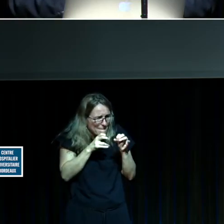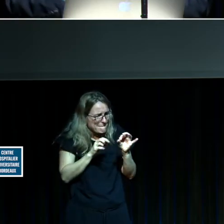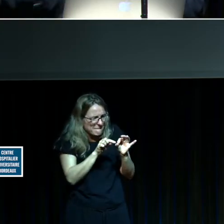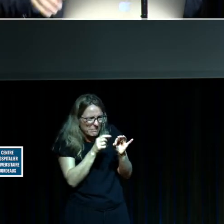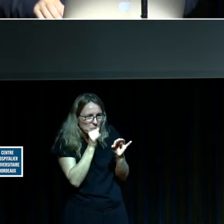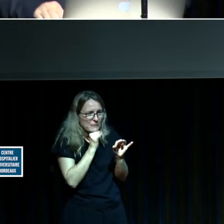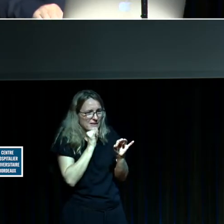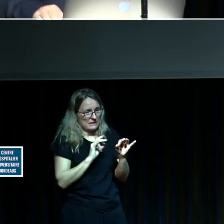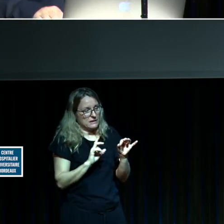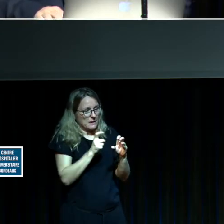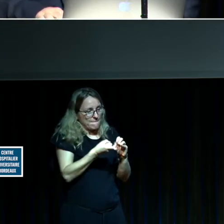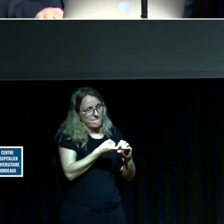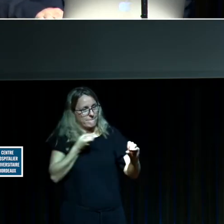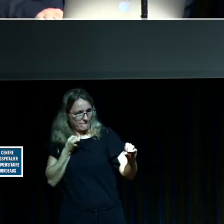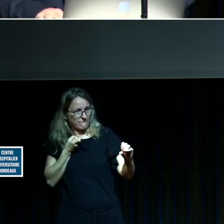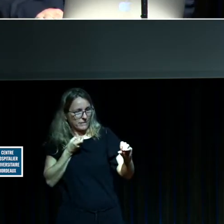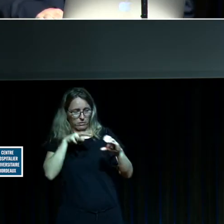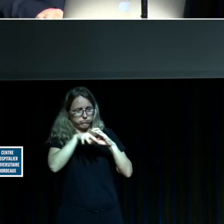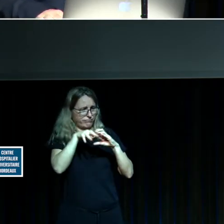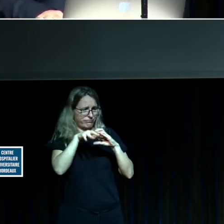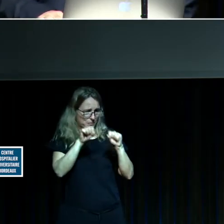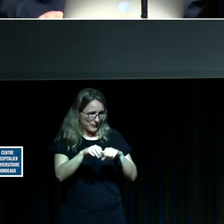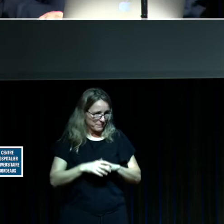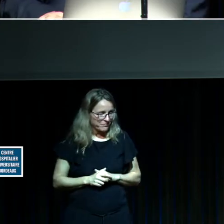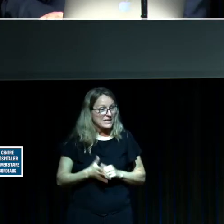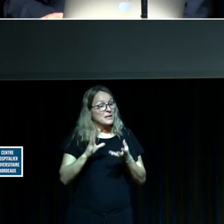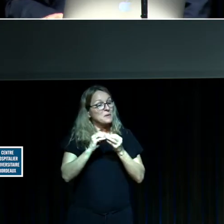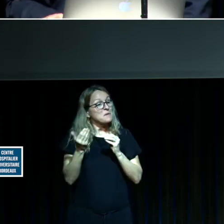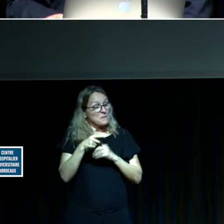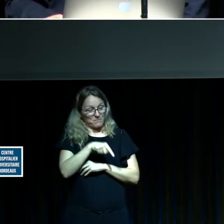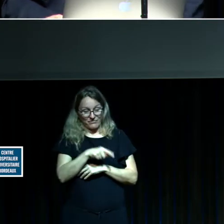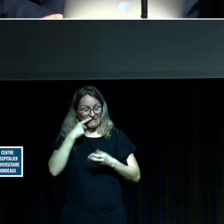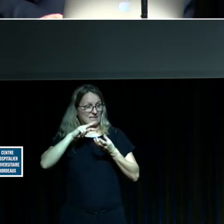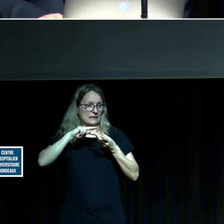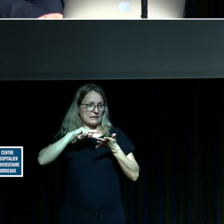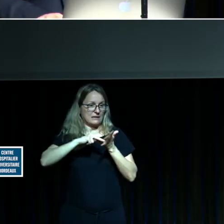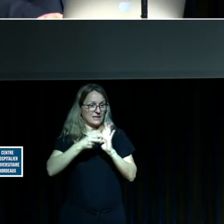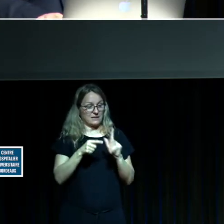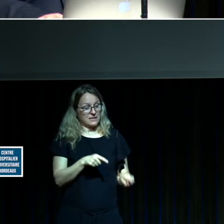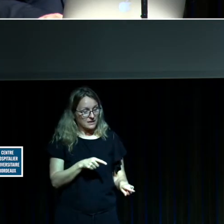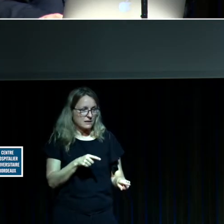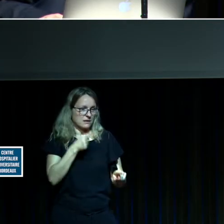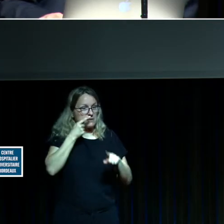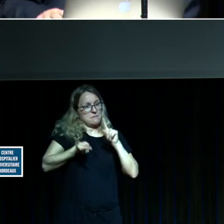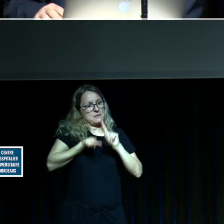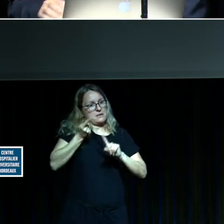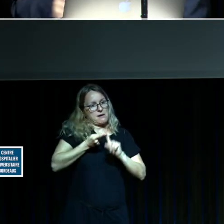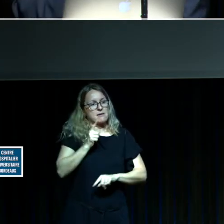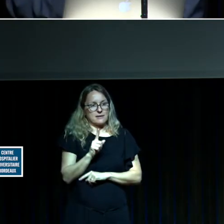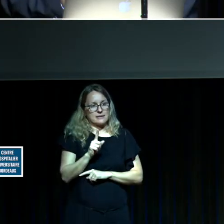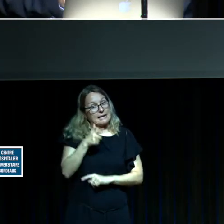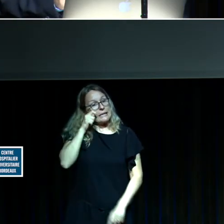ça va quand même mieux une fois que l'artère est débouchée. Le problème, c'est que cette technique-là relève de l'hyperspécialité et ne se pratique